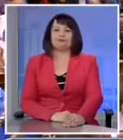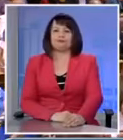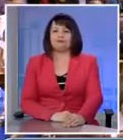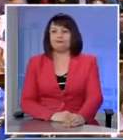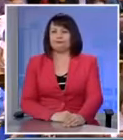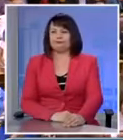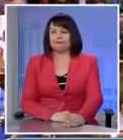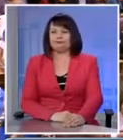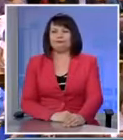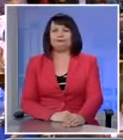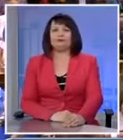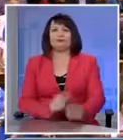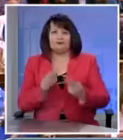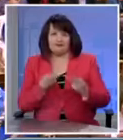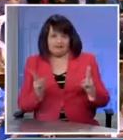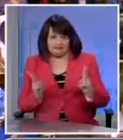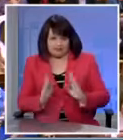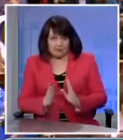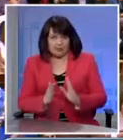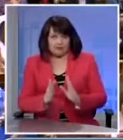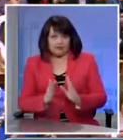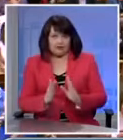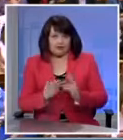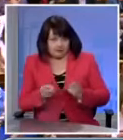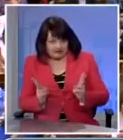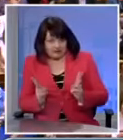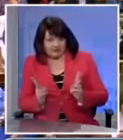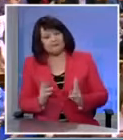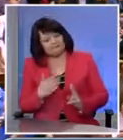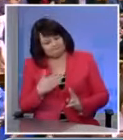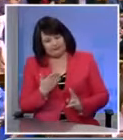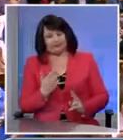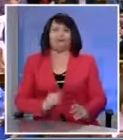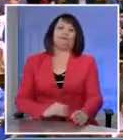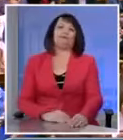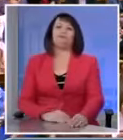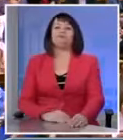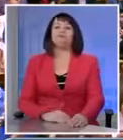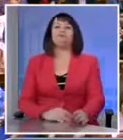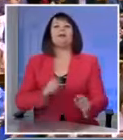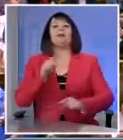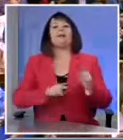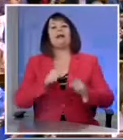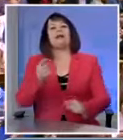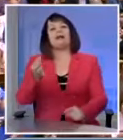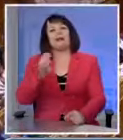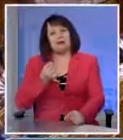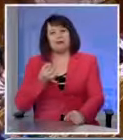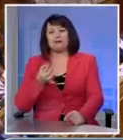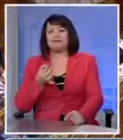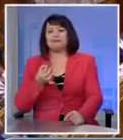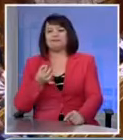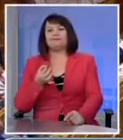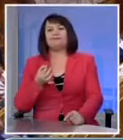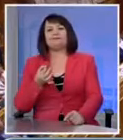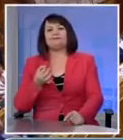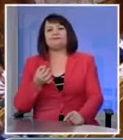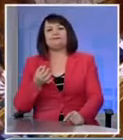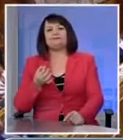Αν μου επιτρέπετε, να συνεχίσω, κύριε Δασούλα. Ευχαριστώ πολύ. Κάποιοι, λοιπόν, χαρακτήρισαν αυτήν